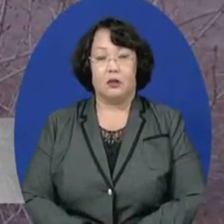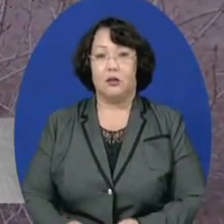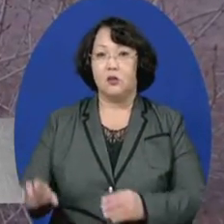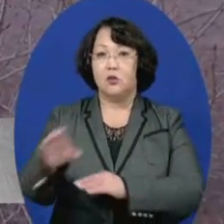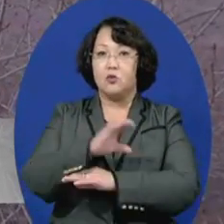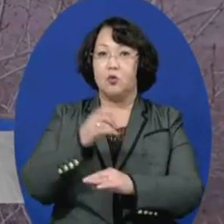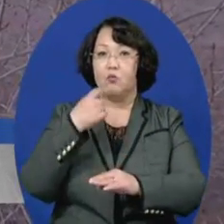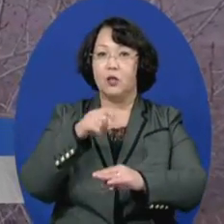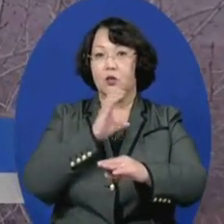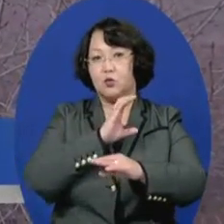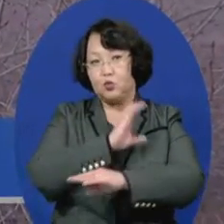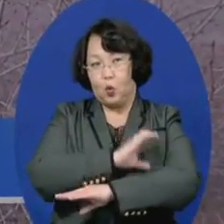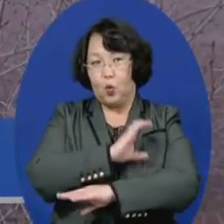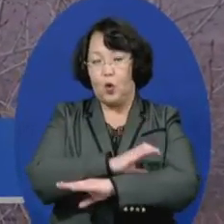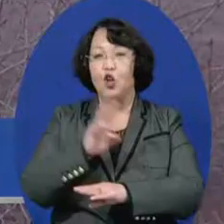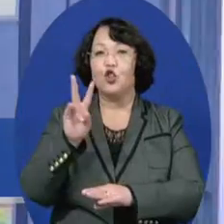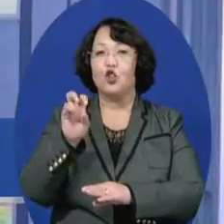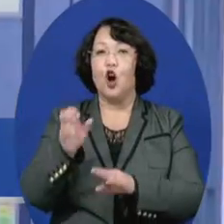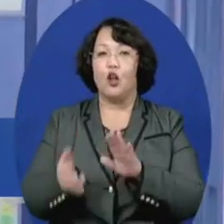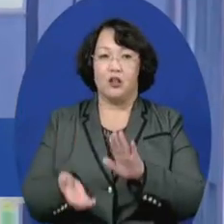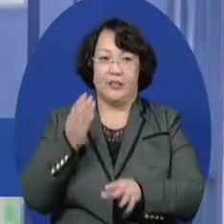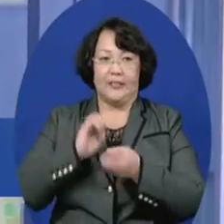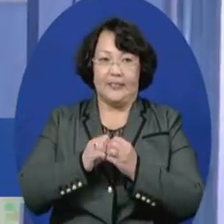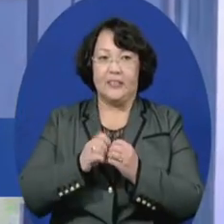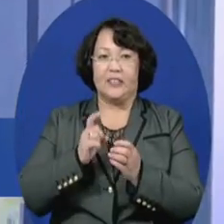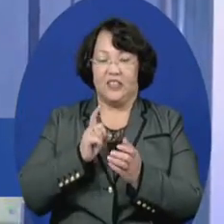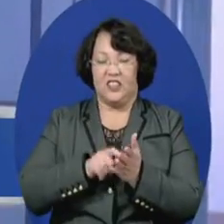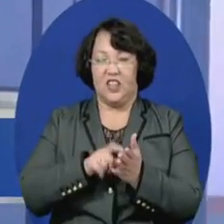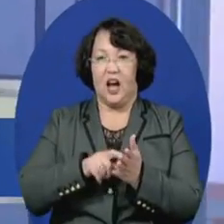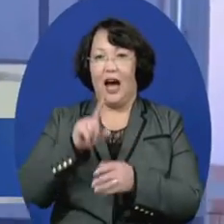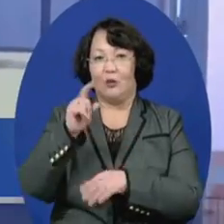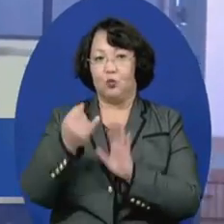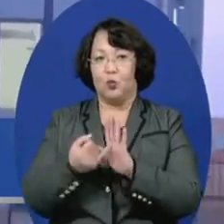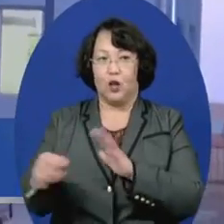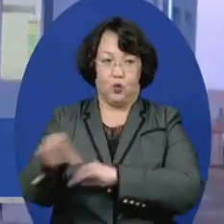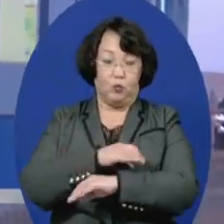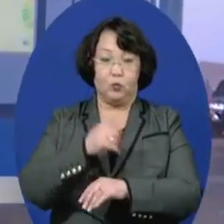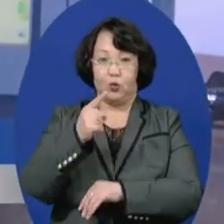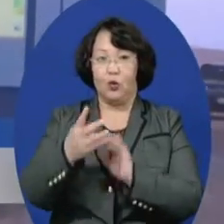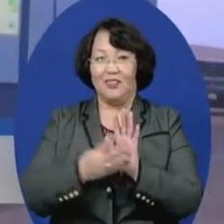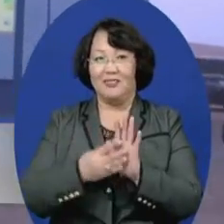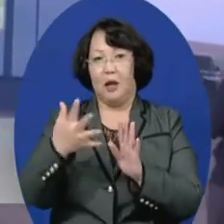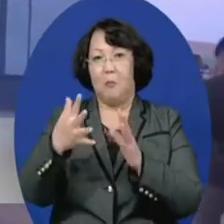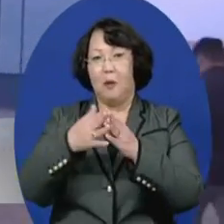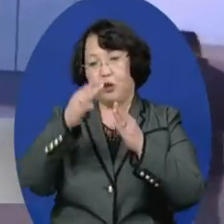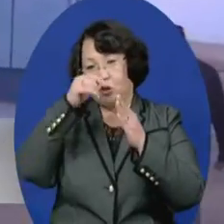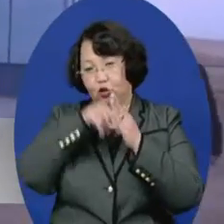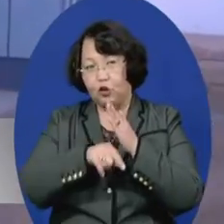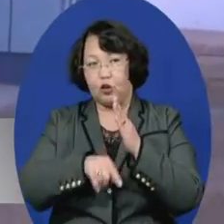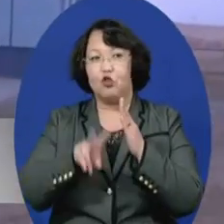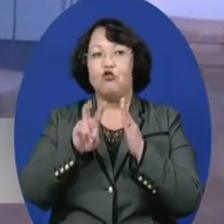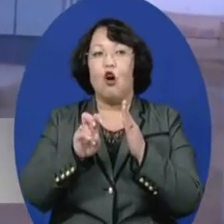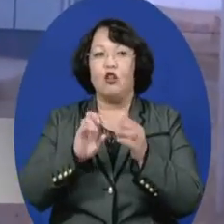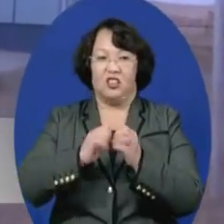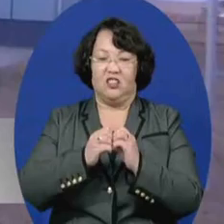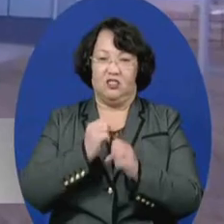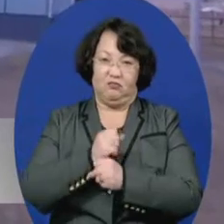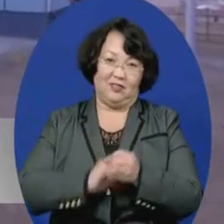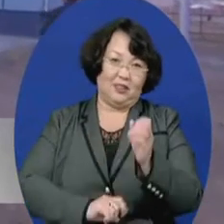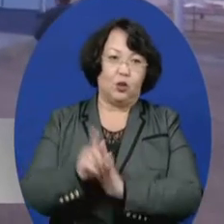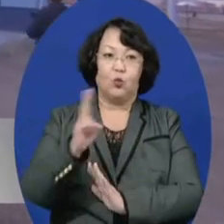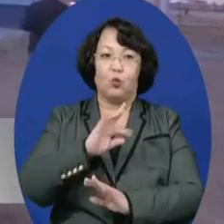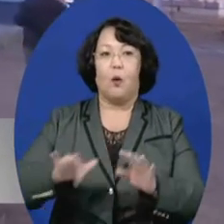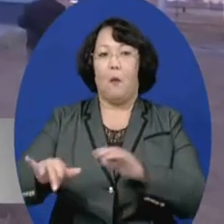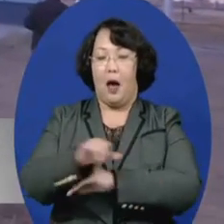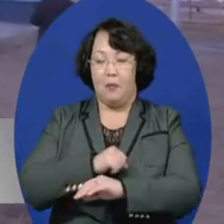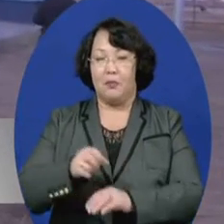Сумдын сургуулиудыг шаардлага хангасан ариун цэврийн байгууламжтай болох хүрээнд их нээлжийн 16 сумын 195 байрлагад ажлыг нэхлүүлжээ. Тухайлбал Дундгуй